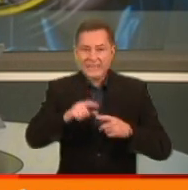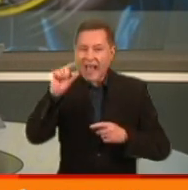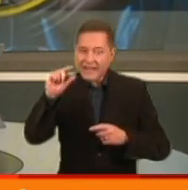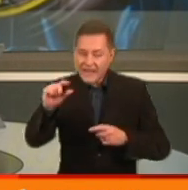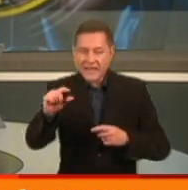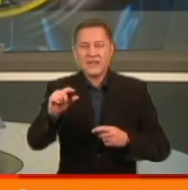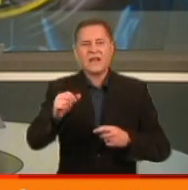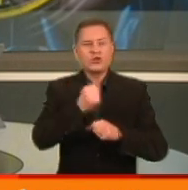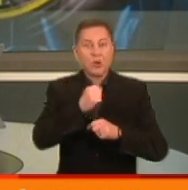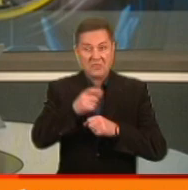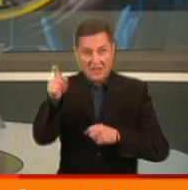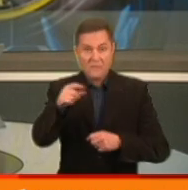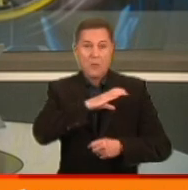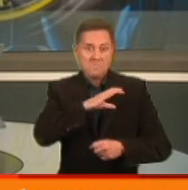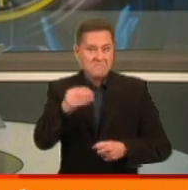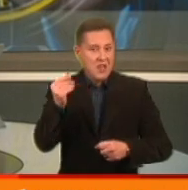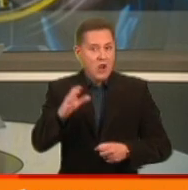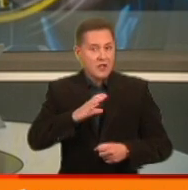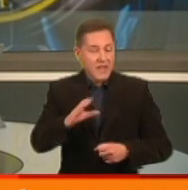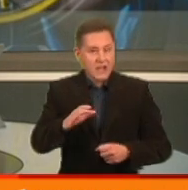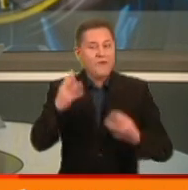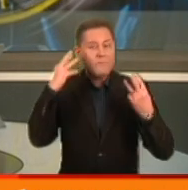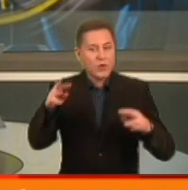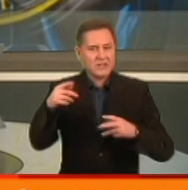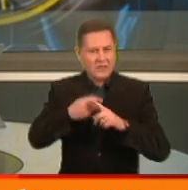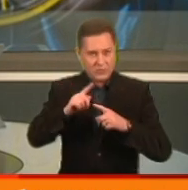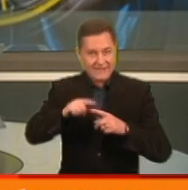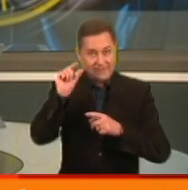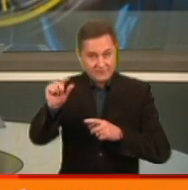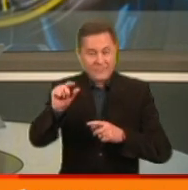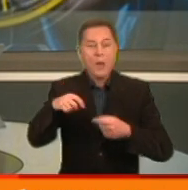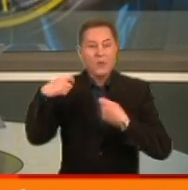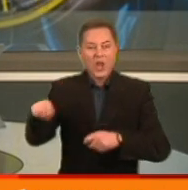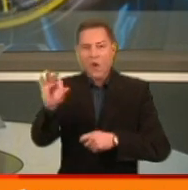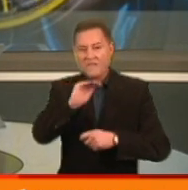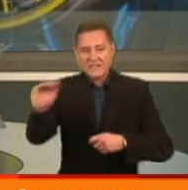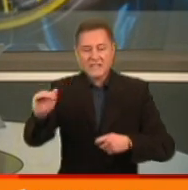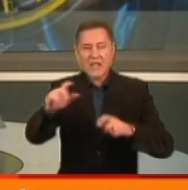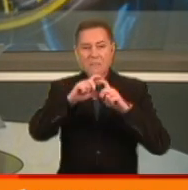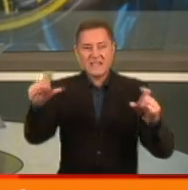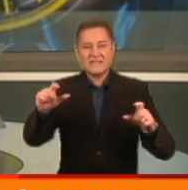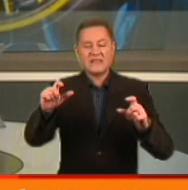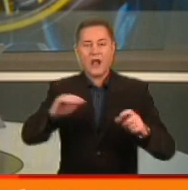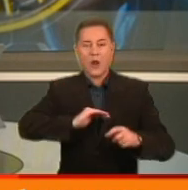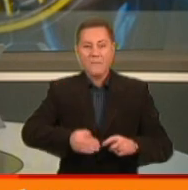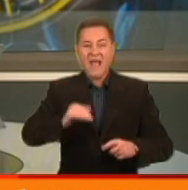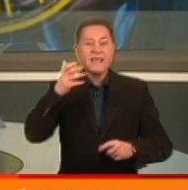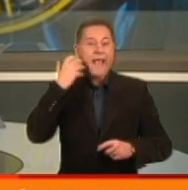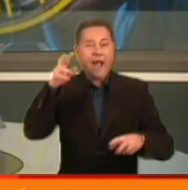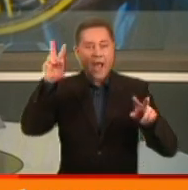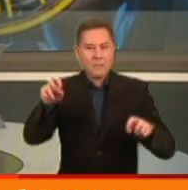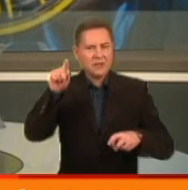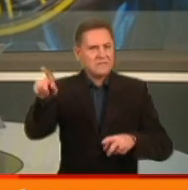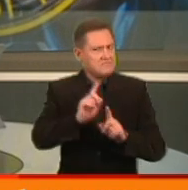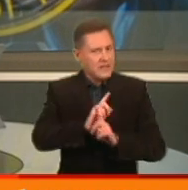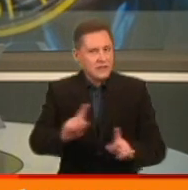зробила з хлопця мільйонера, адже модний аксесуар продається в офіційних магазинах компанії Apple. Сам же Влад дуже